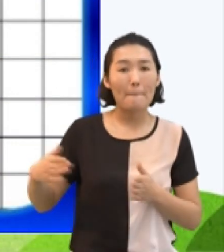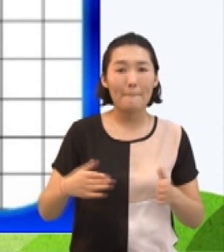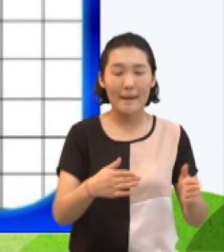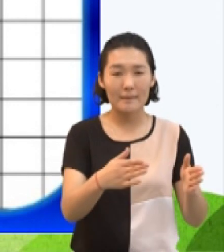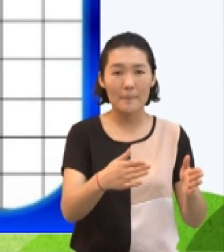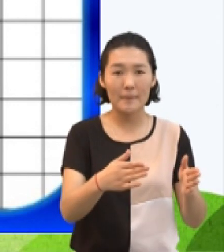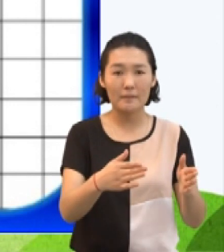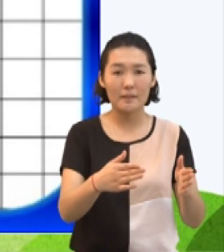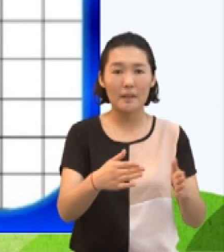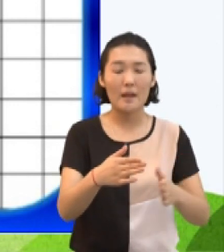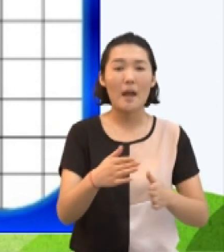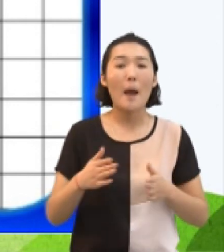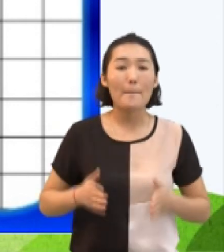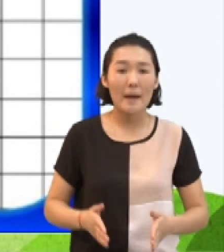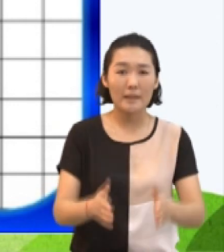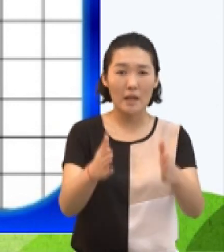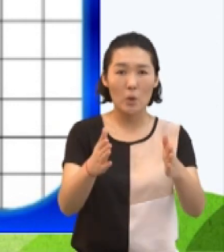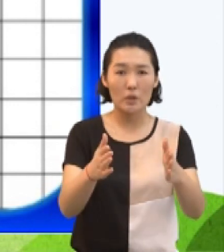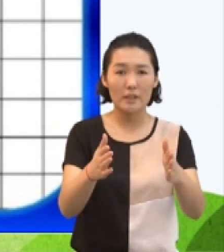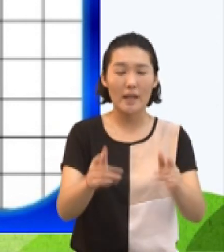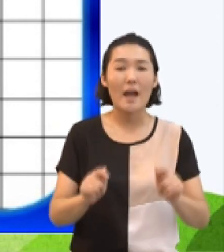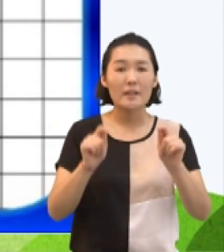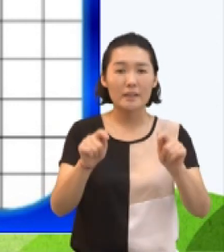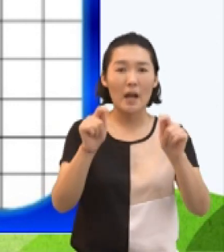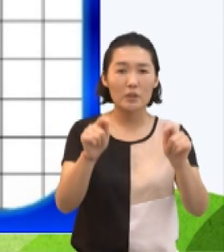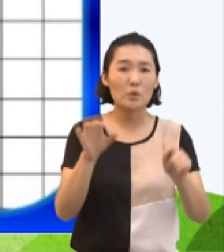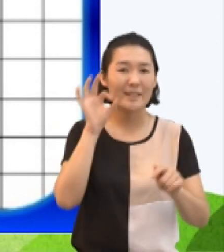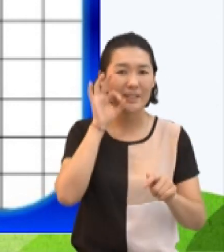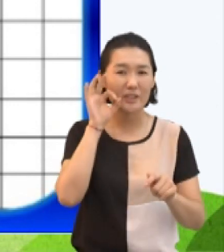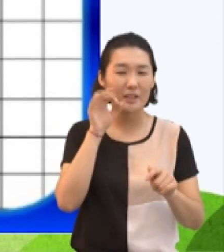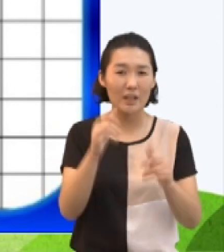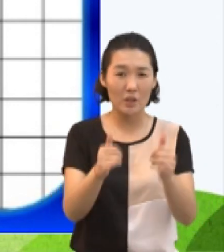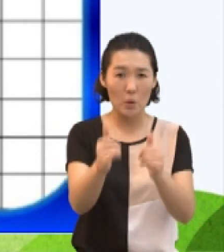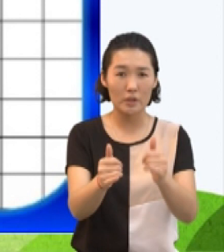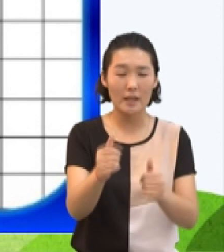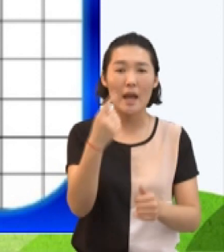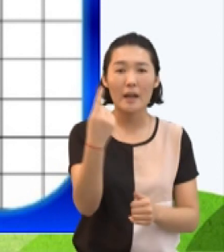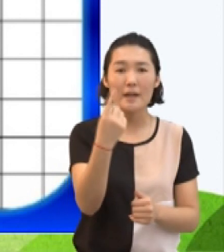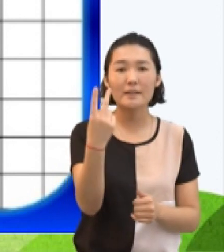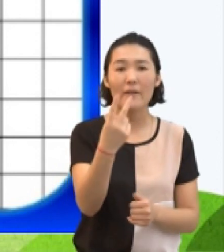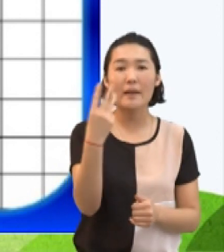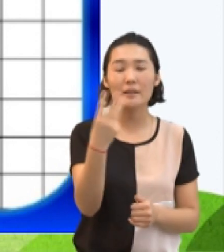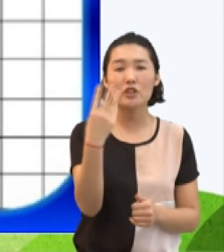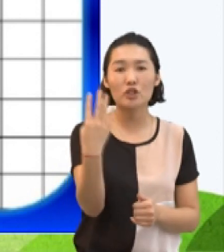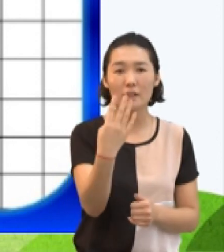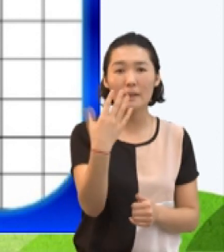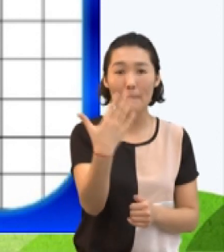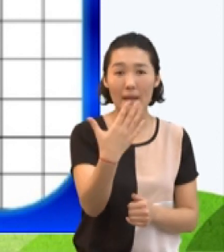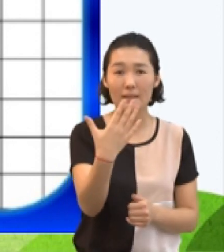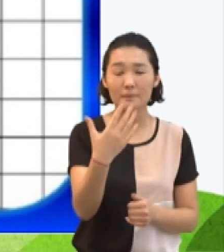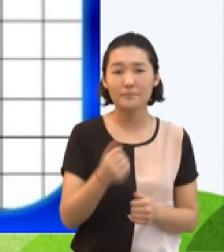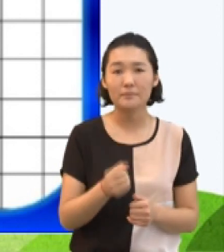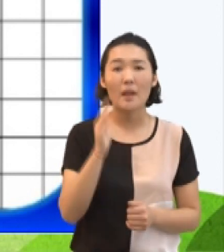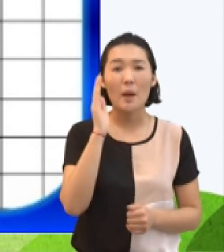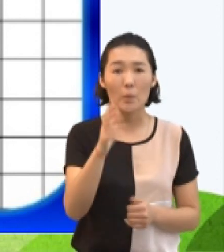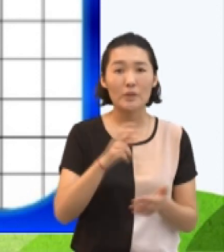тропинке, по дорожке скачут рыженькие ножки. Раз, два, три, четыре,